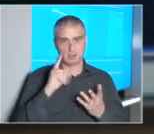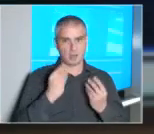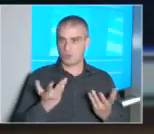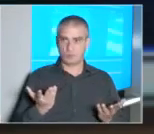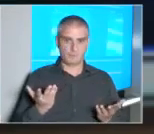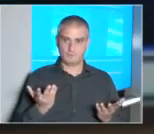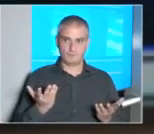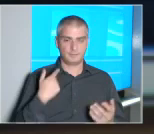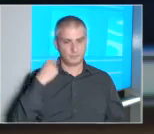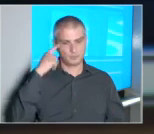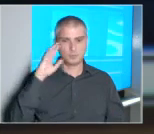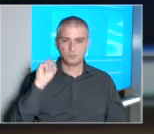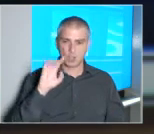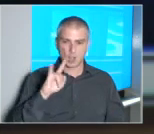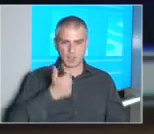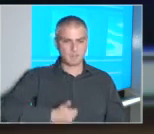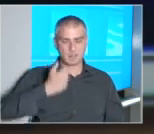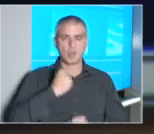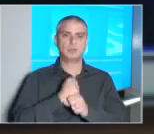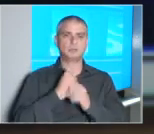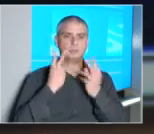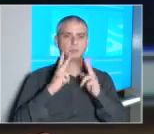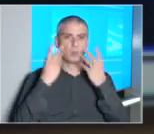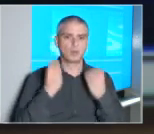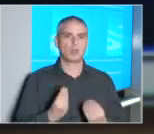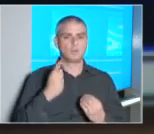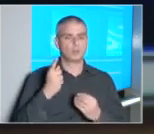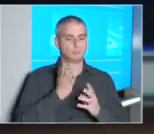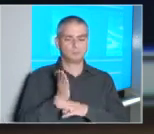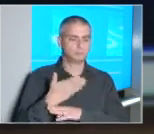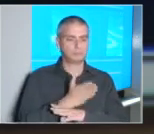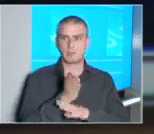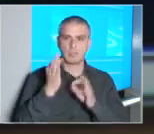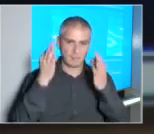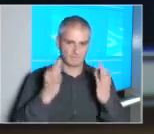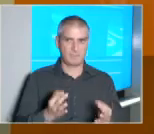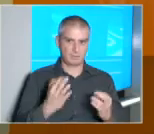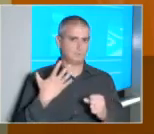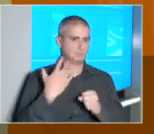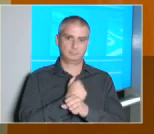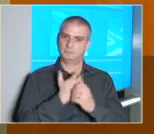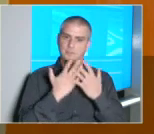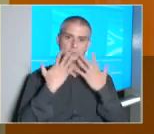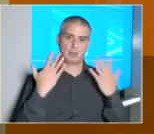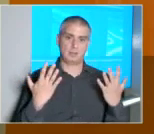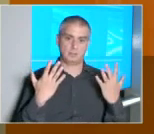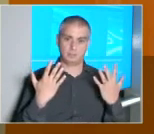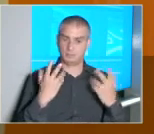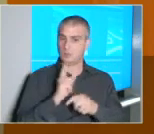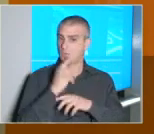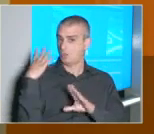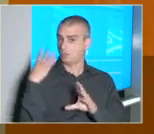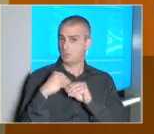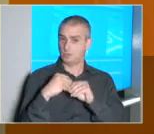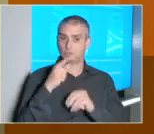טוב. אני חושב שמשה חוגג פועל בצורה הטובה ביותר. הוא מנווט את העניין הזה בהצלחה רבה. בעונה